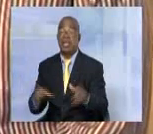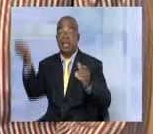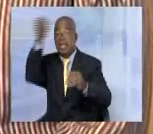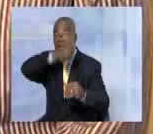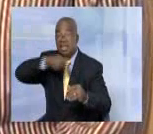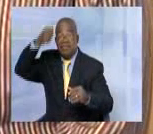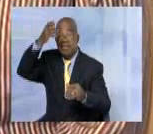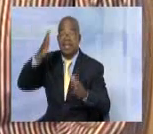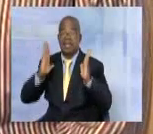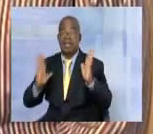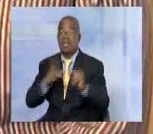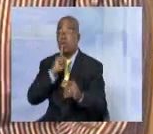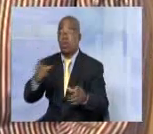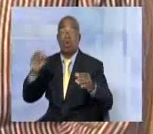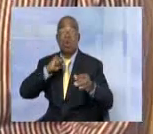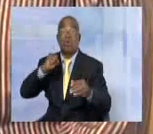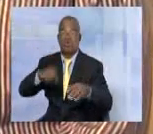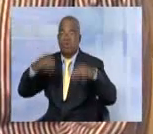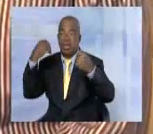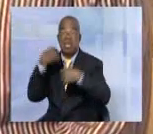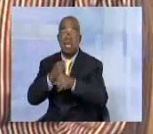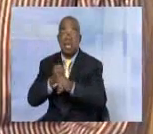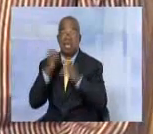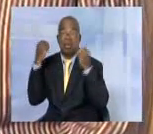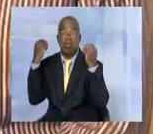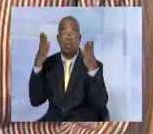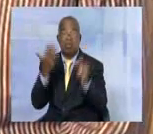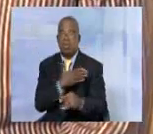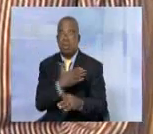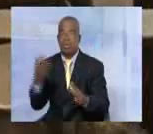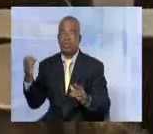nous exposerons viendront pour la plupart de tous les pays d'Afrique.